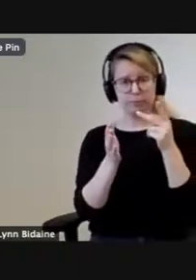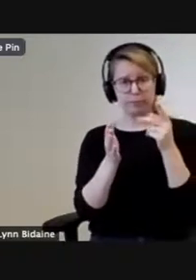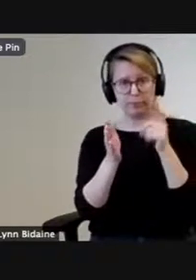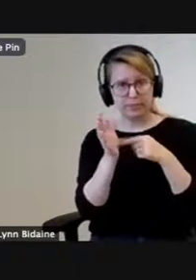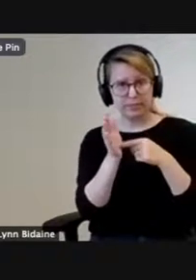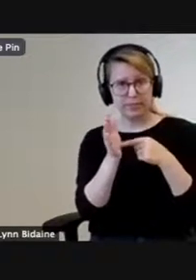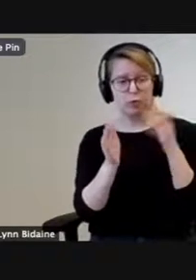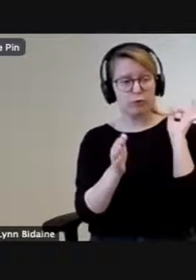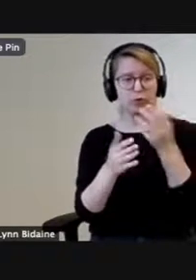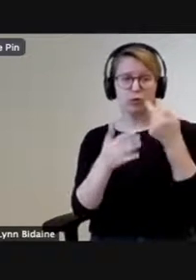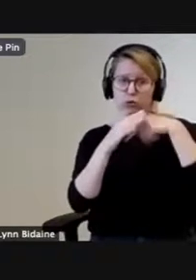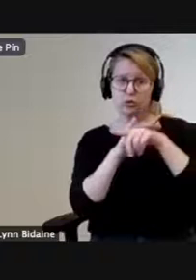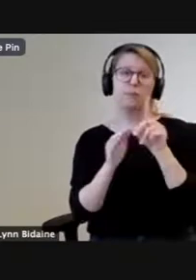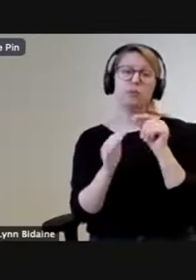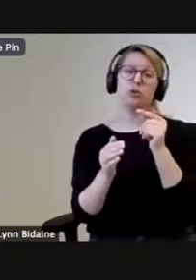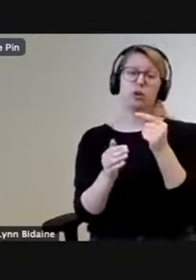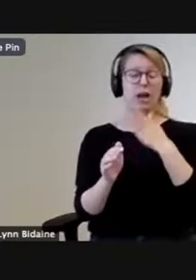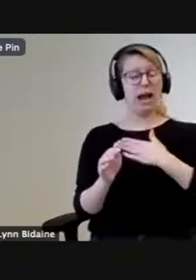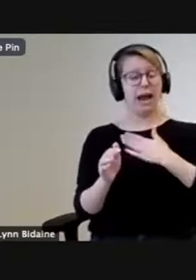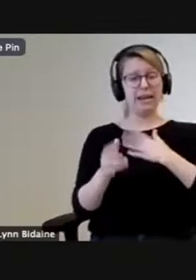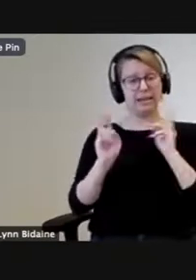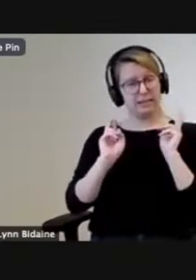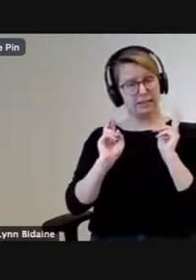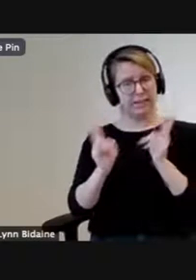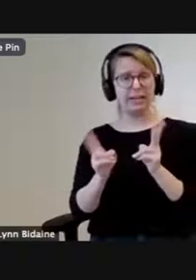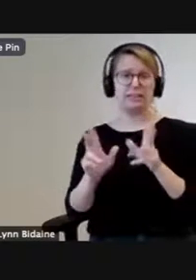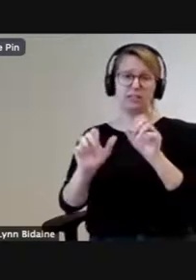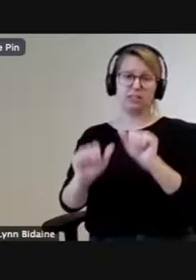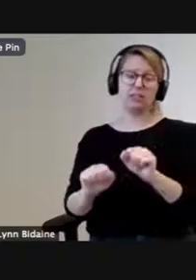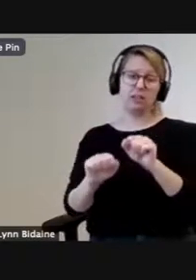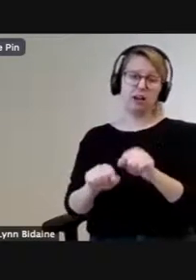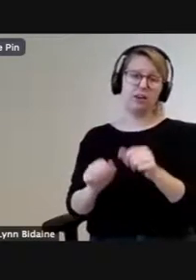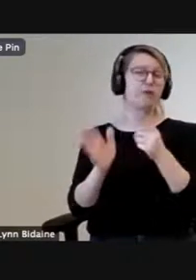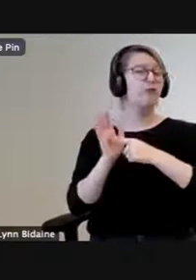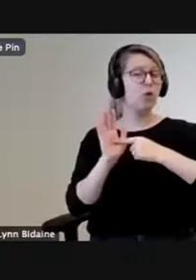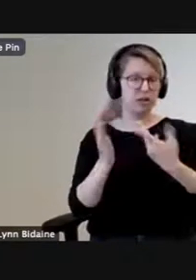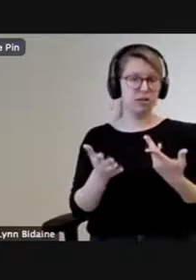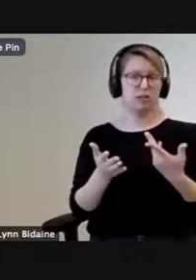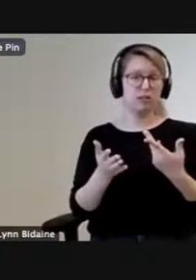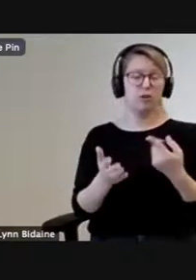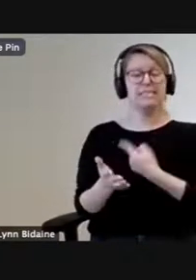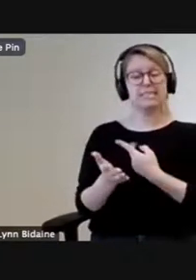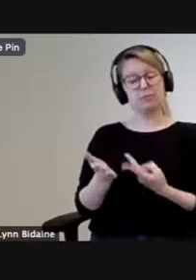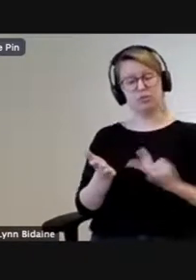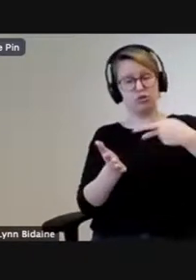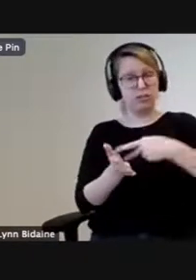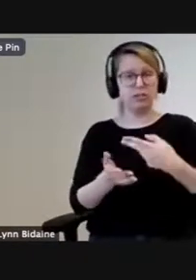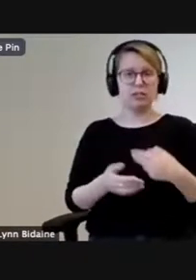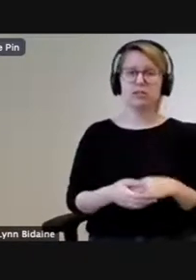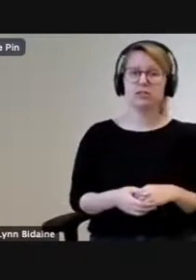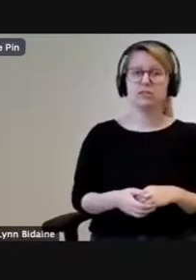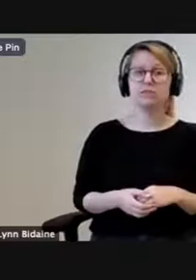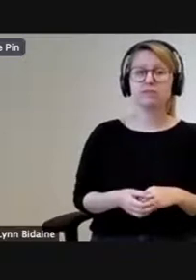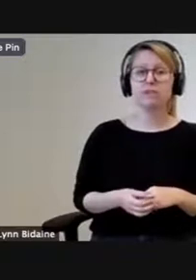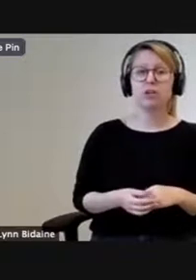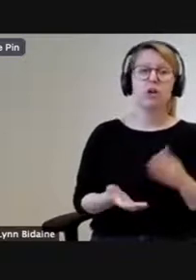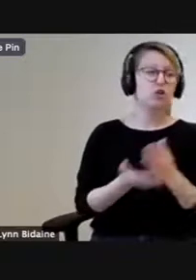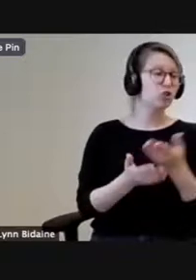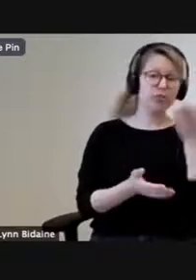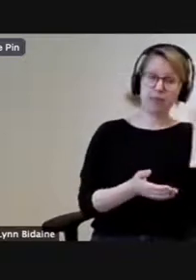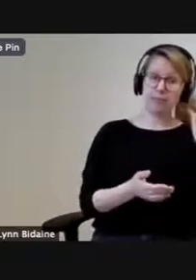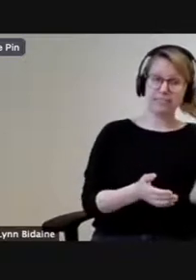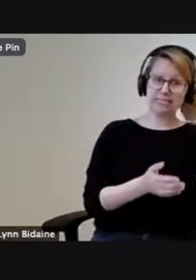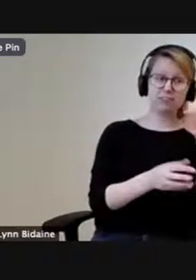l'autonomie, pour l'égalité. C'était déjà un domaine prioritaire dans la précédente stratégie et ça le reste. Le deuxième